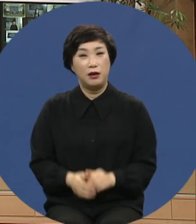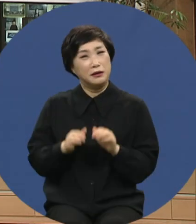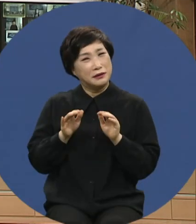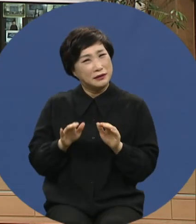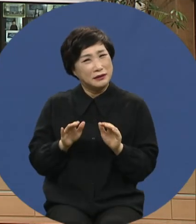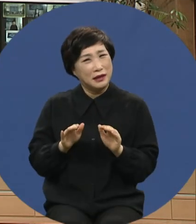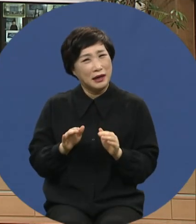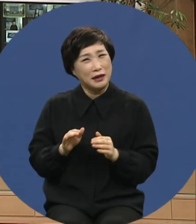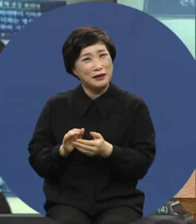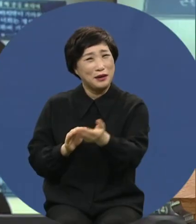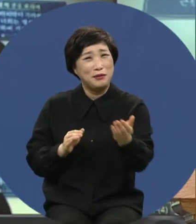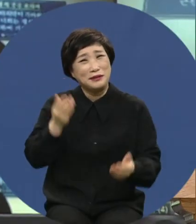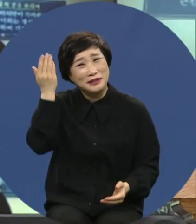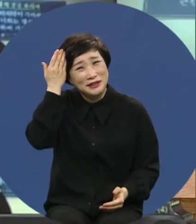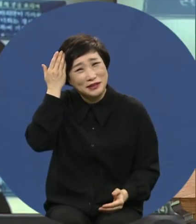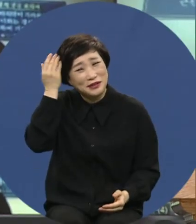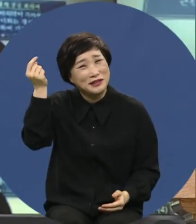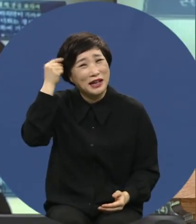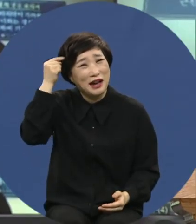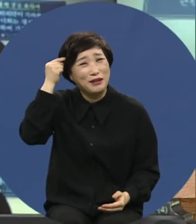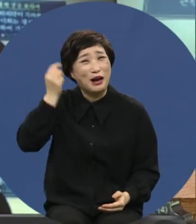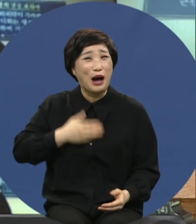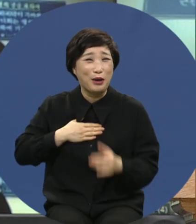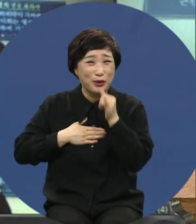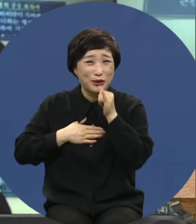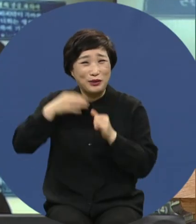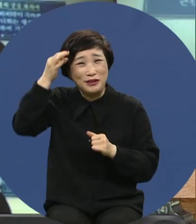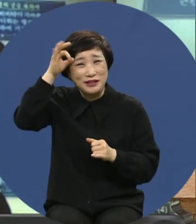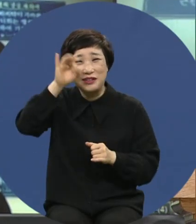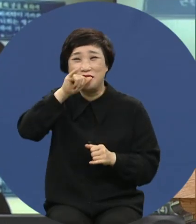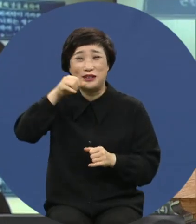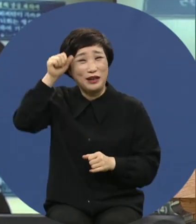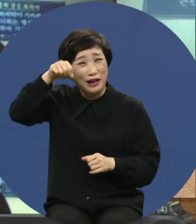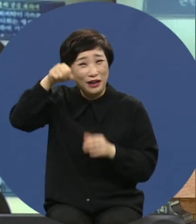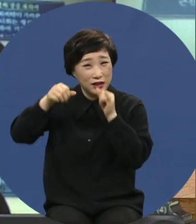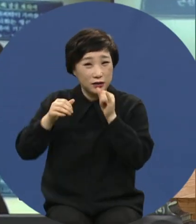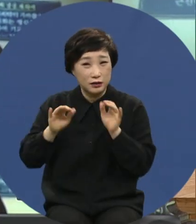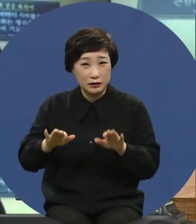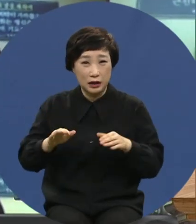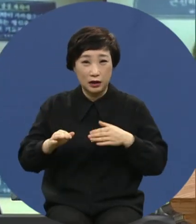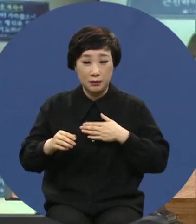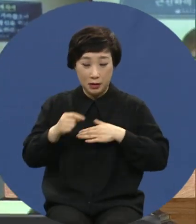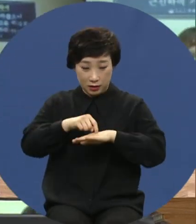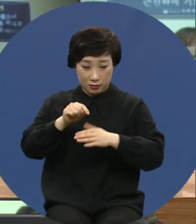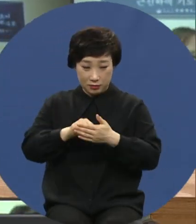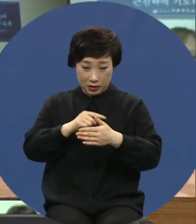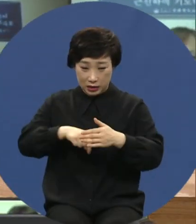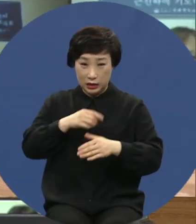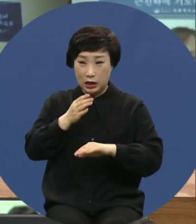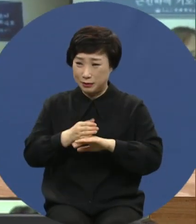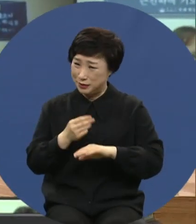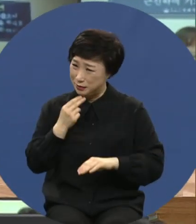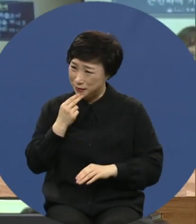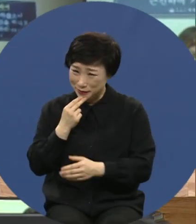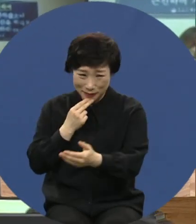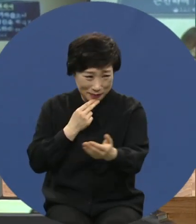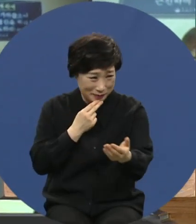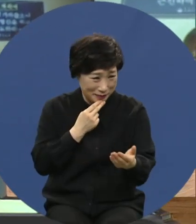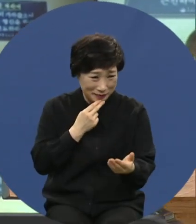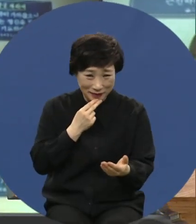근데 머리로는 인정하는데 이 속에서는 뭔가 모르게 감사가 없잖아. 이